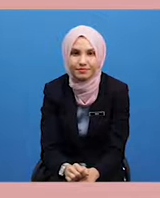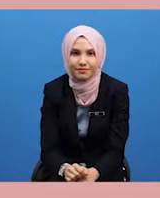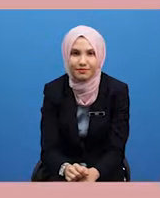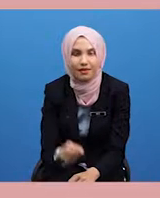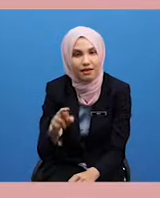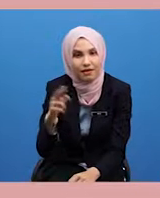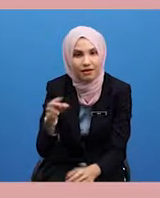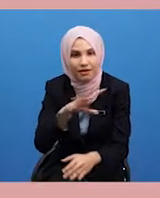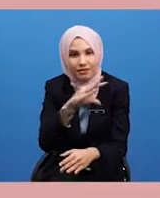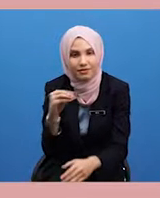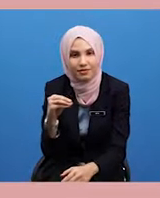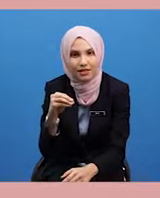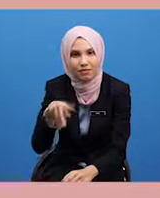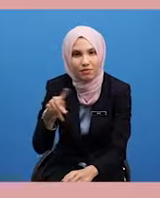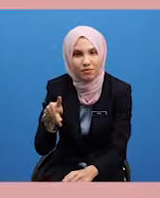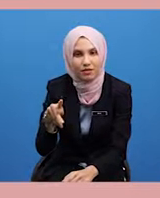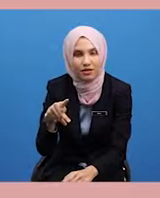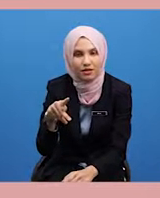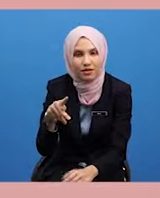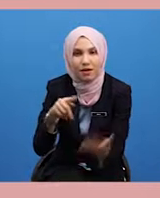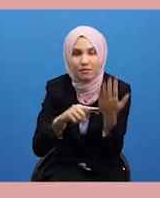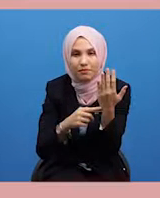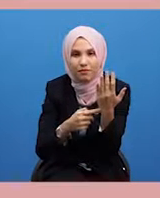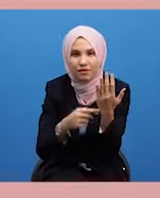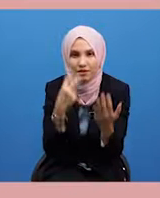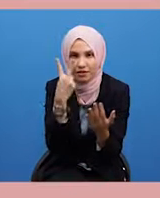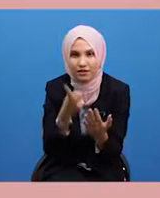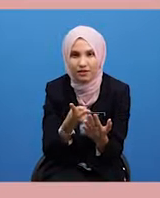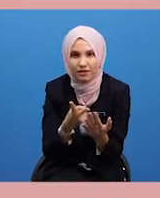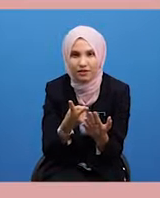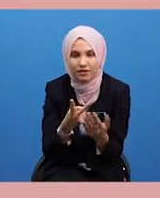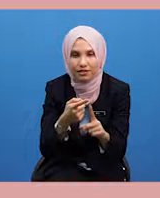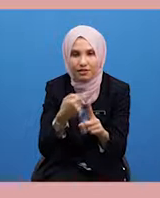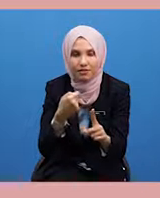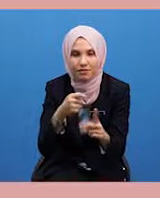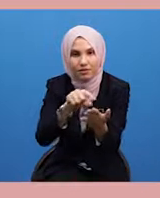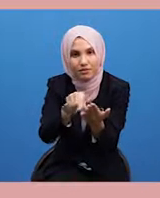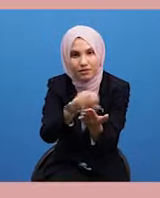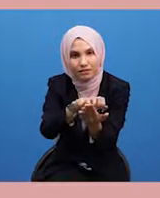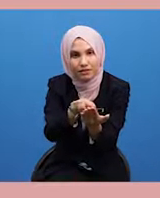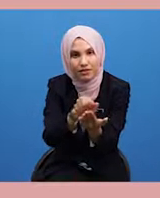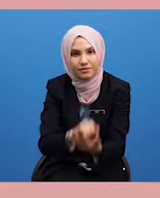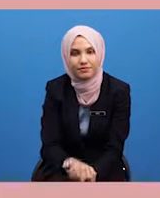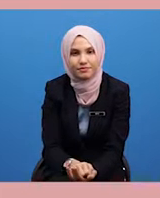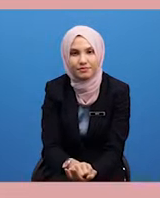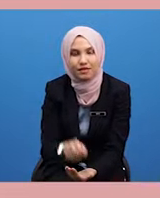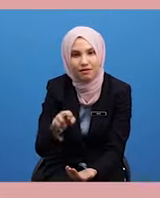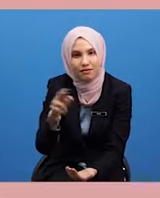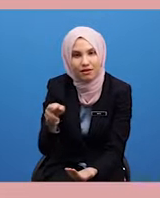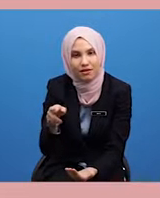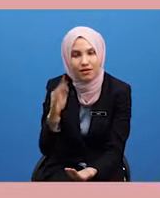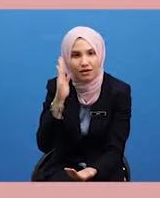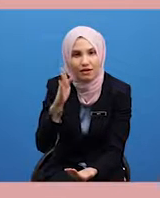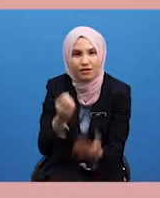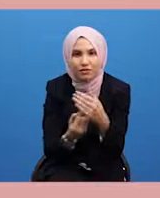Radikal serta plumule mula kelihatan muncul daripada biji benih. Radikal